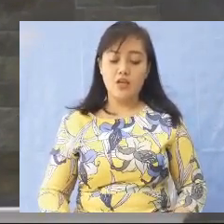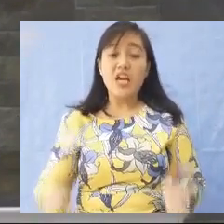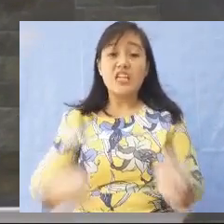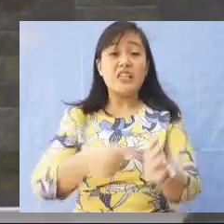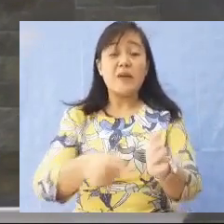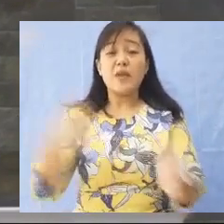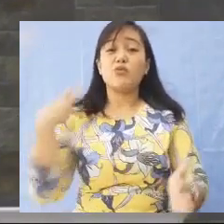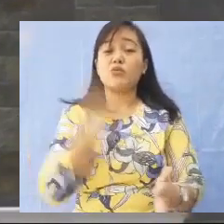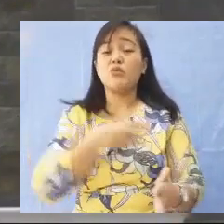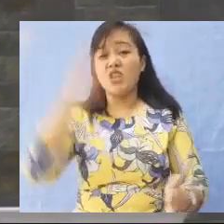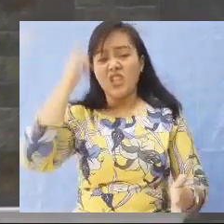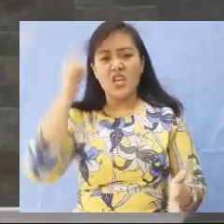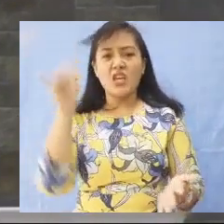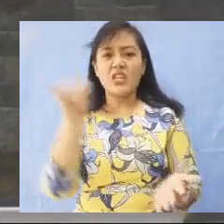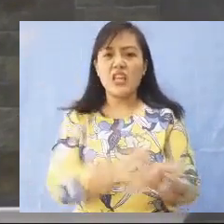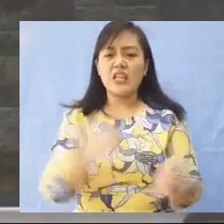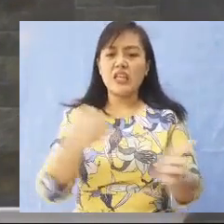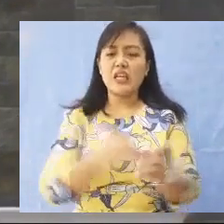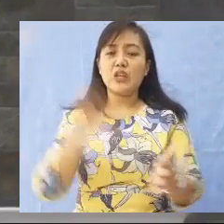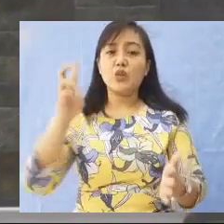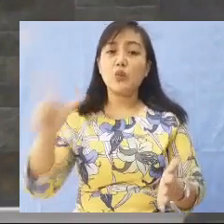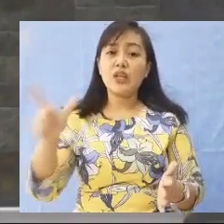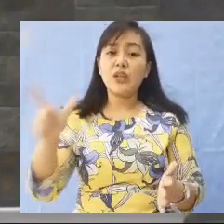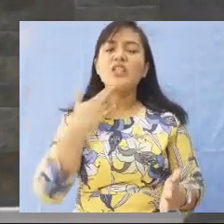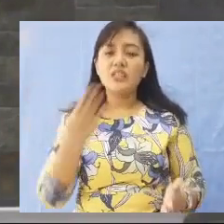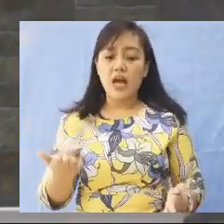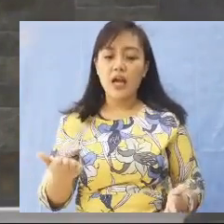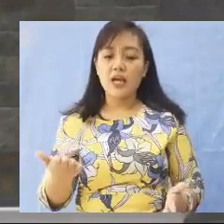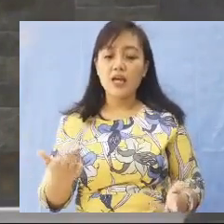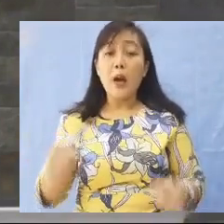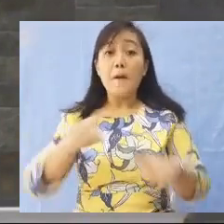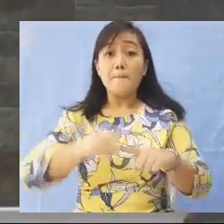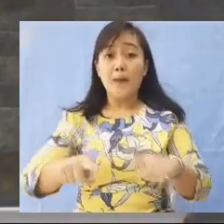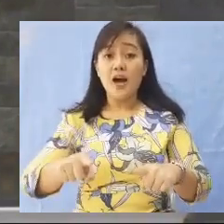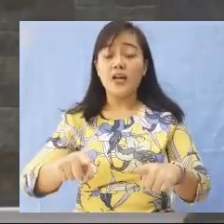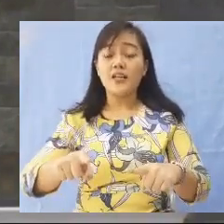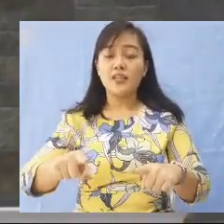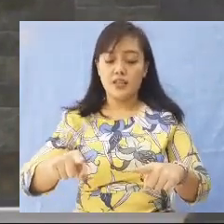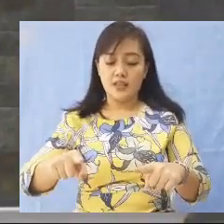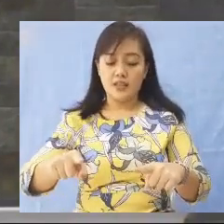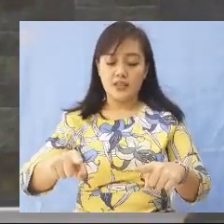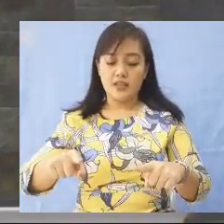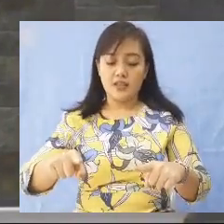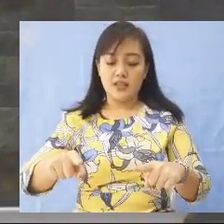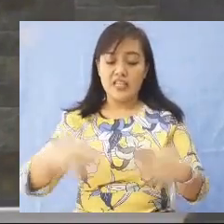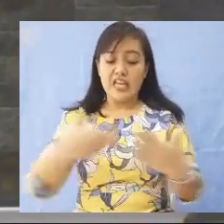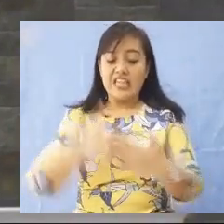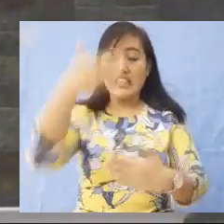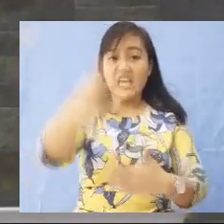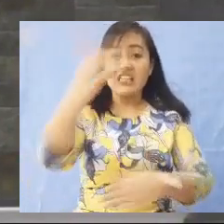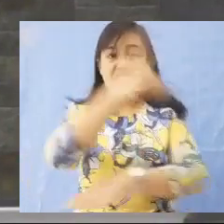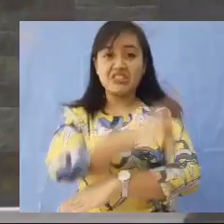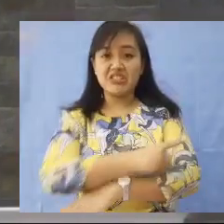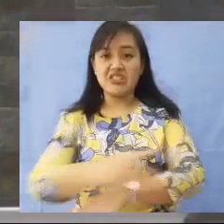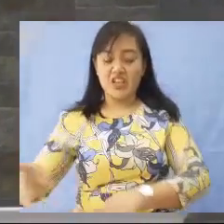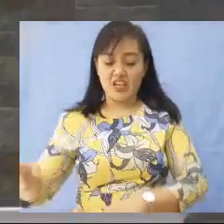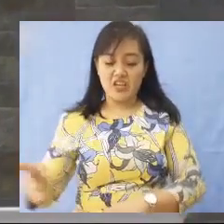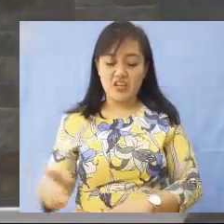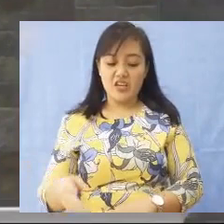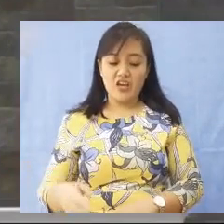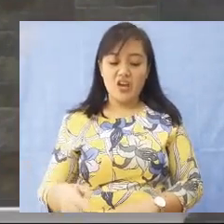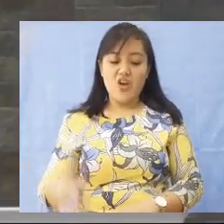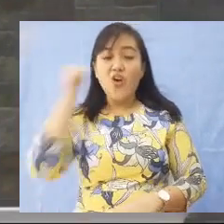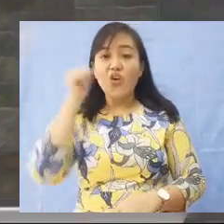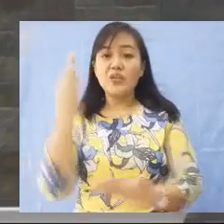Pero, isang araw, dalawang araw, pagkatapos mong talbusan, meron na namang umuusbong na maliit. Green na green na naman